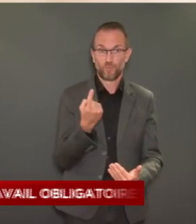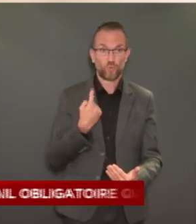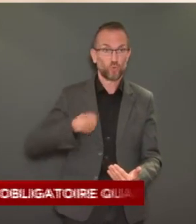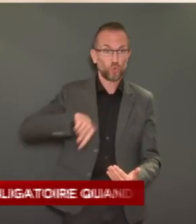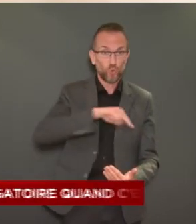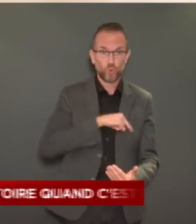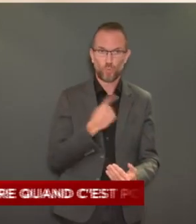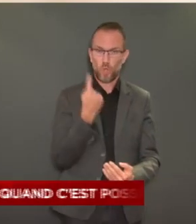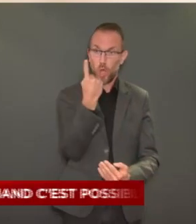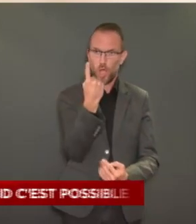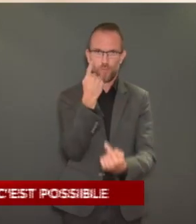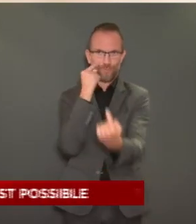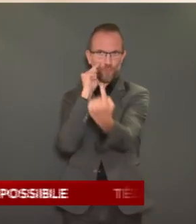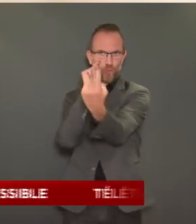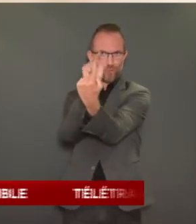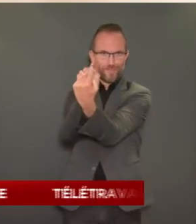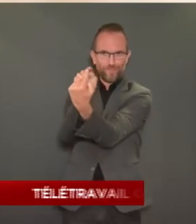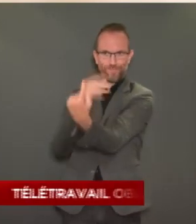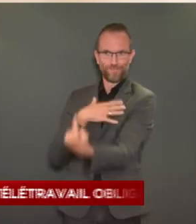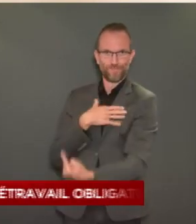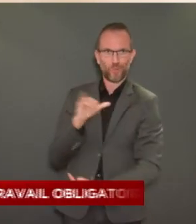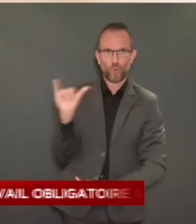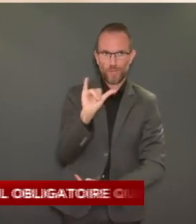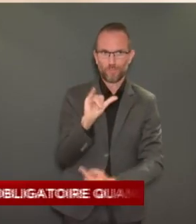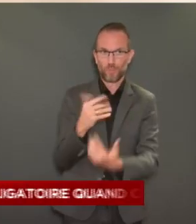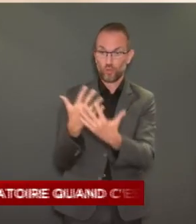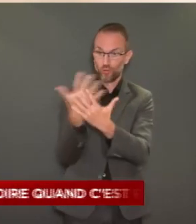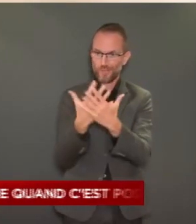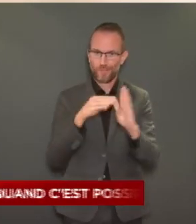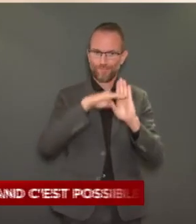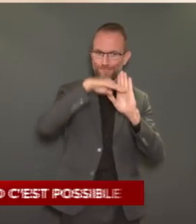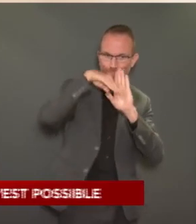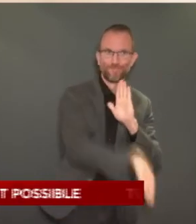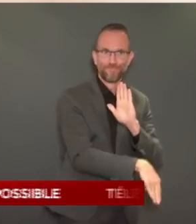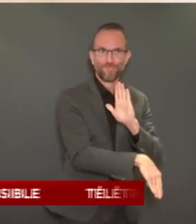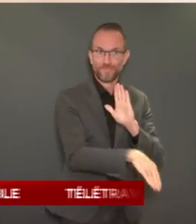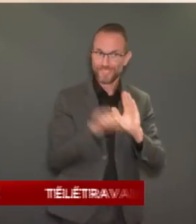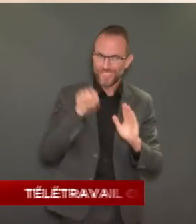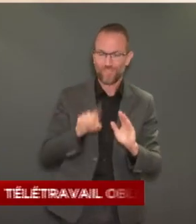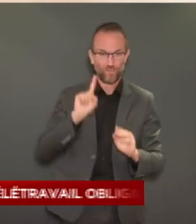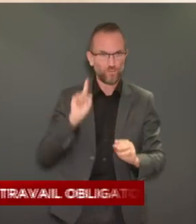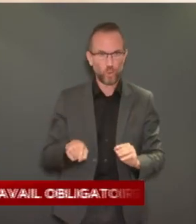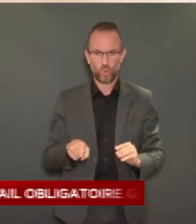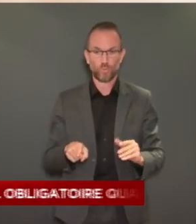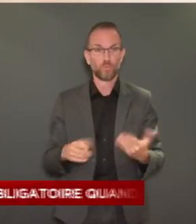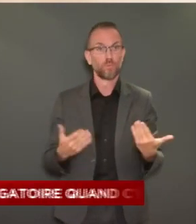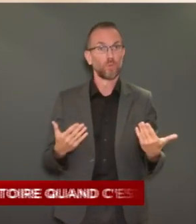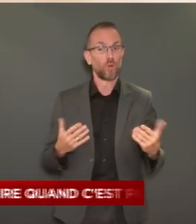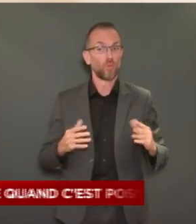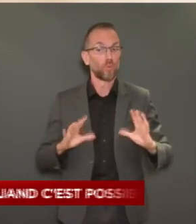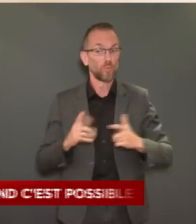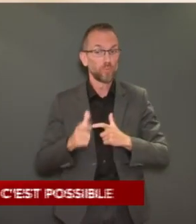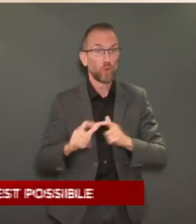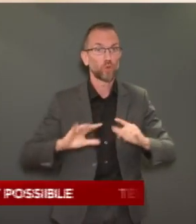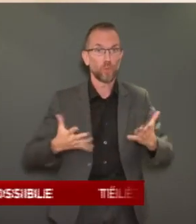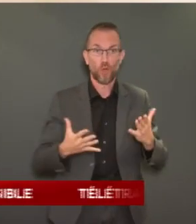baisser les chiffres. Et pour faire baisser les chiffres, il faut des règles plus strictes. Le ministre de la